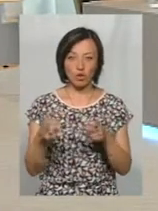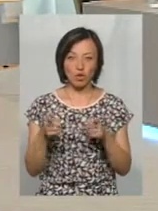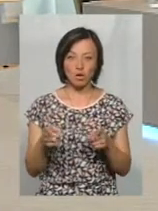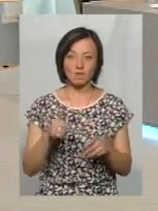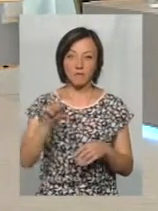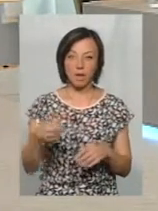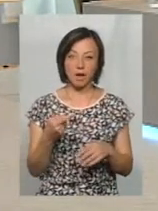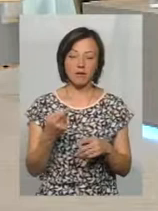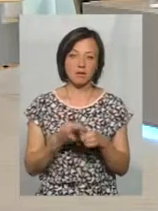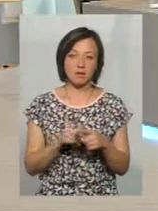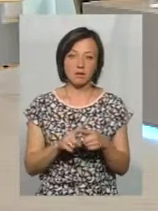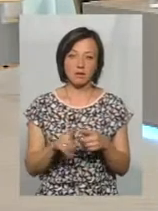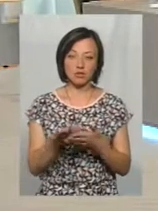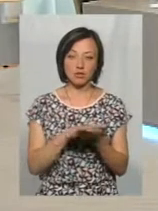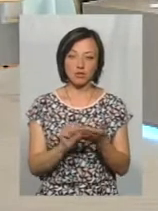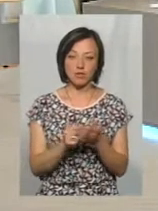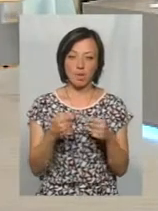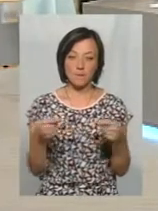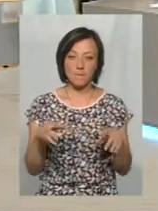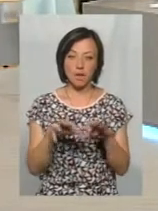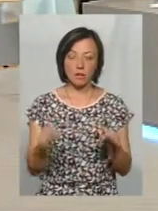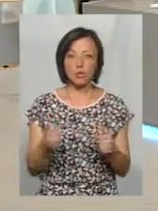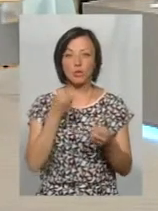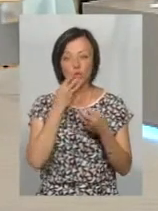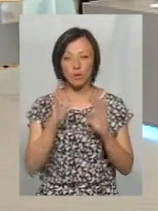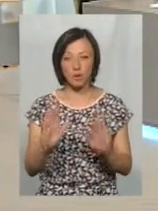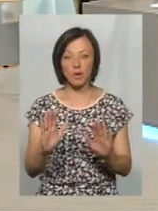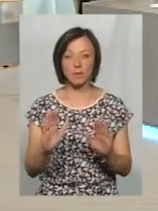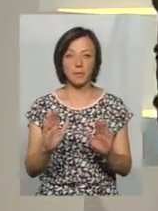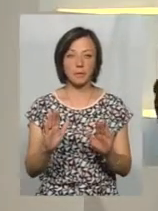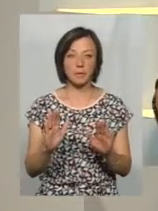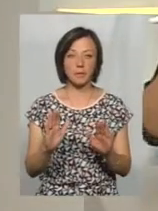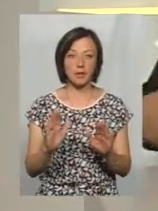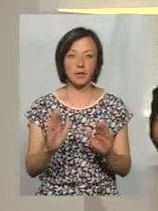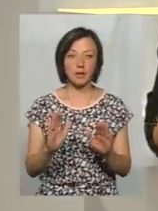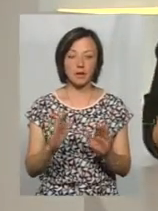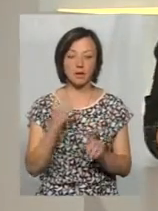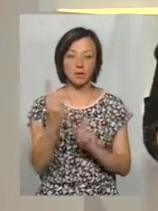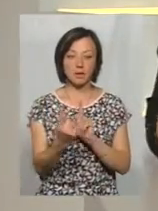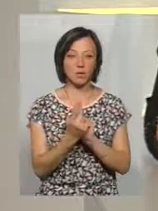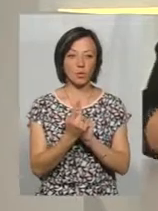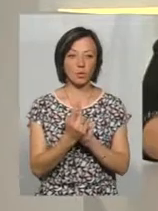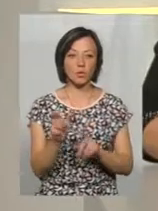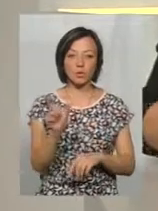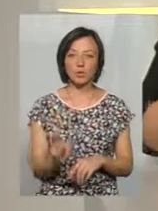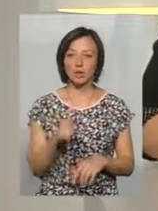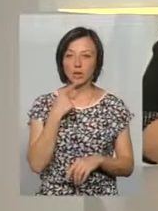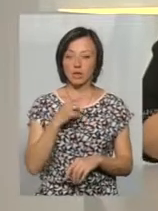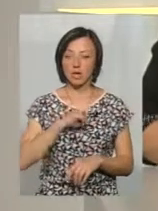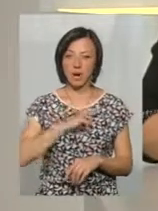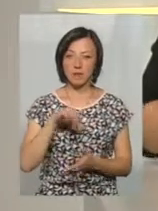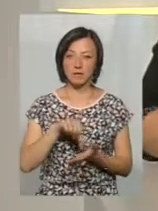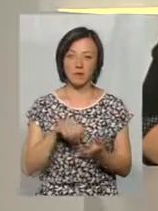якби вимагає, це погроза знищення майна. Добре, тоді ми деліємо ситуацію з вами. Да. Підходить людина і каже, я